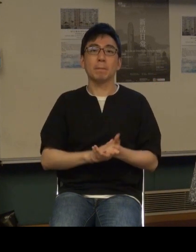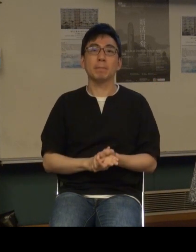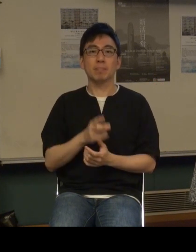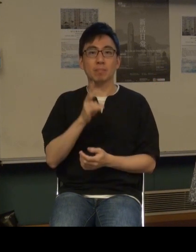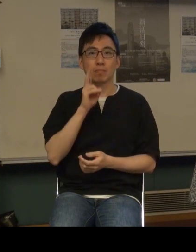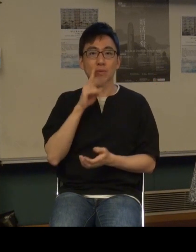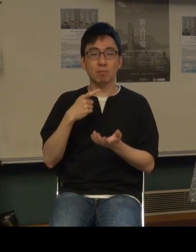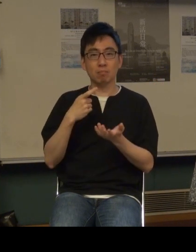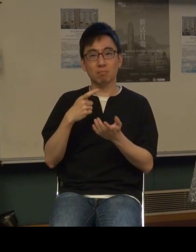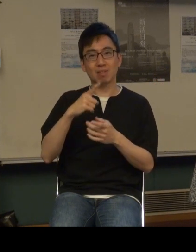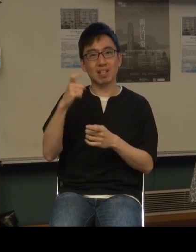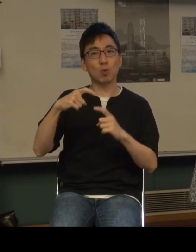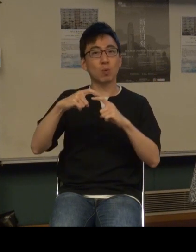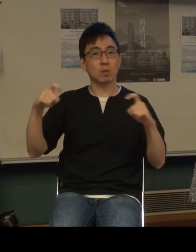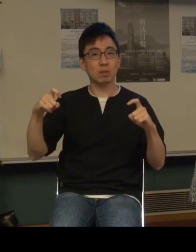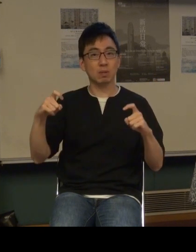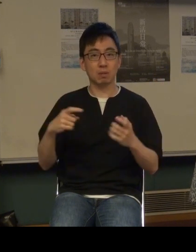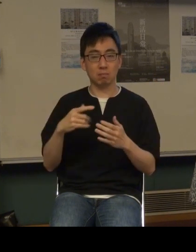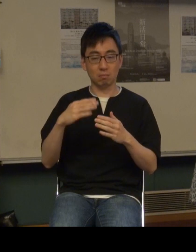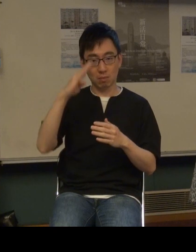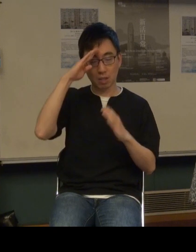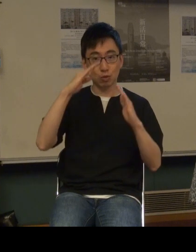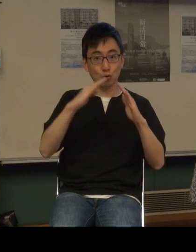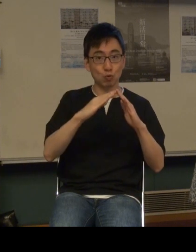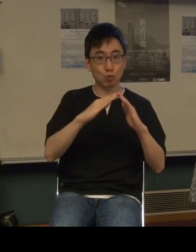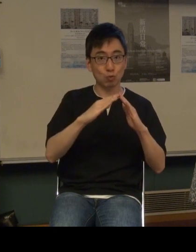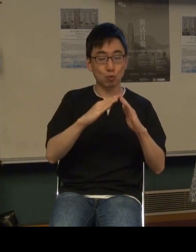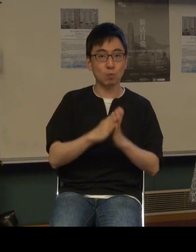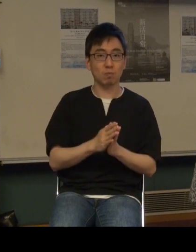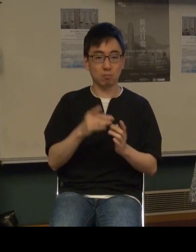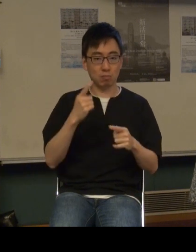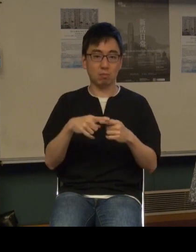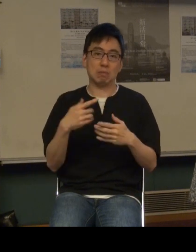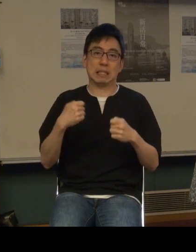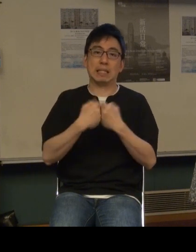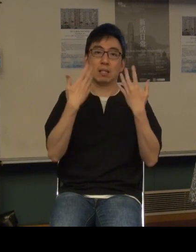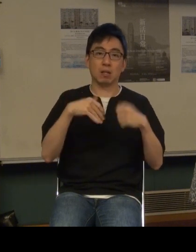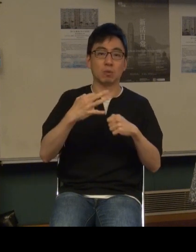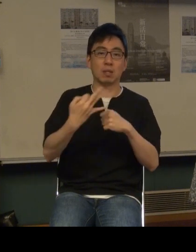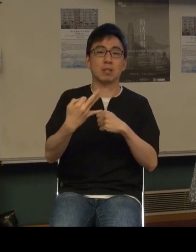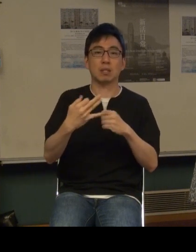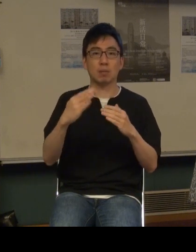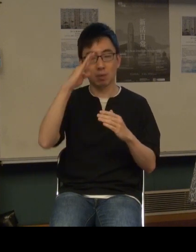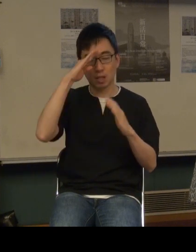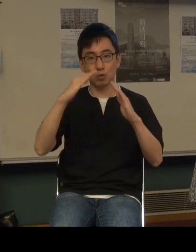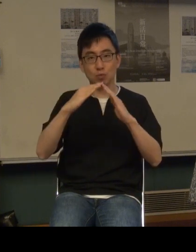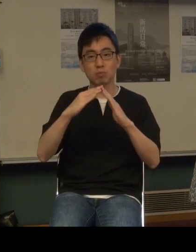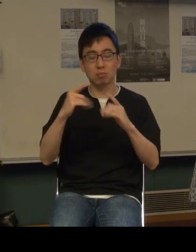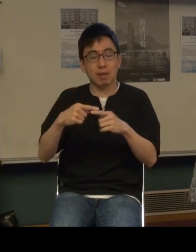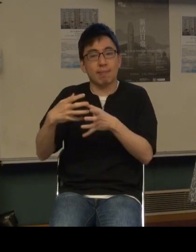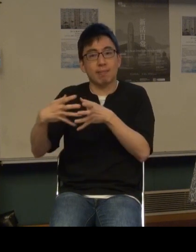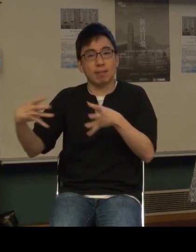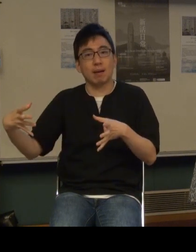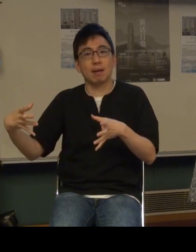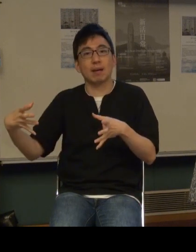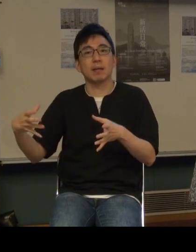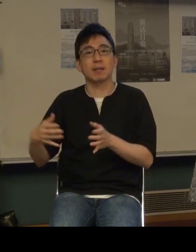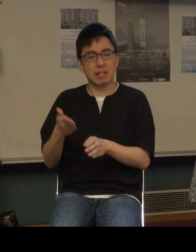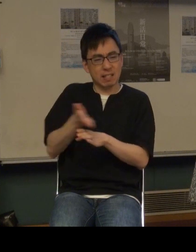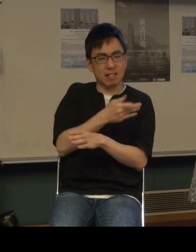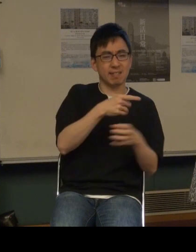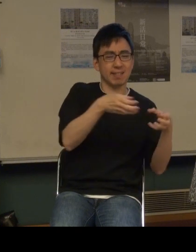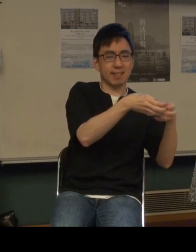九龍城警署，它是戰後第三個警署，第一、第二個是相對小的，較為大個就是九龍，即是較為